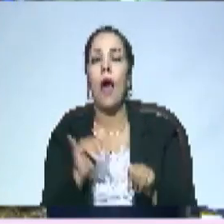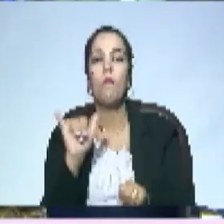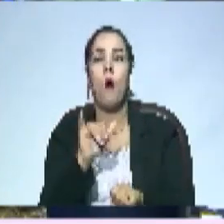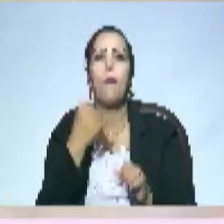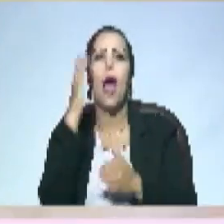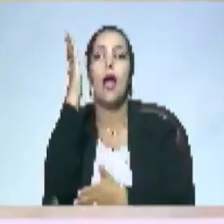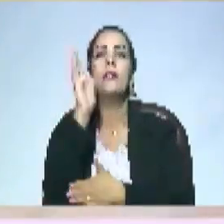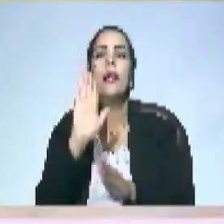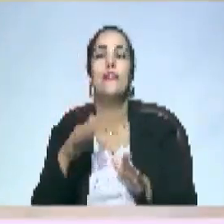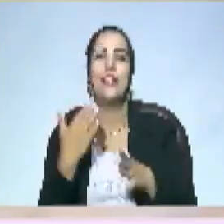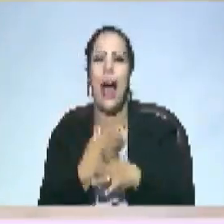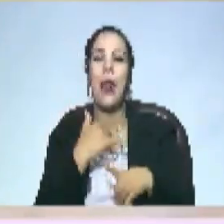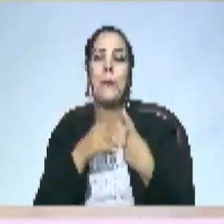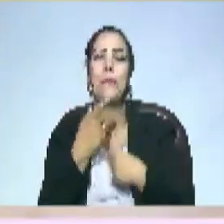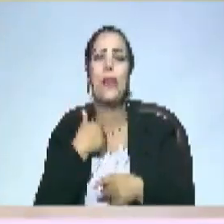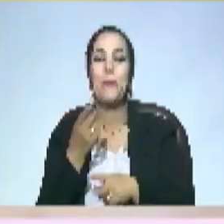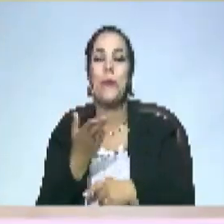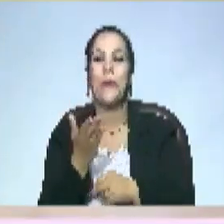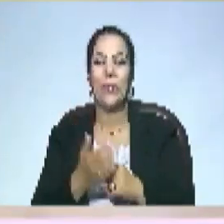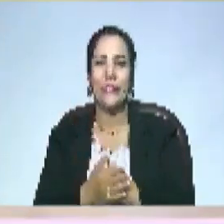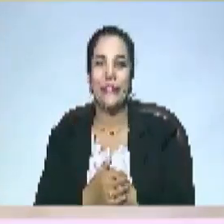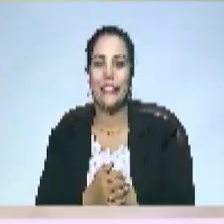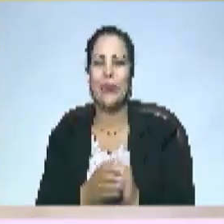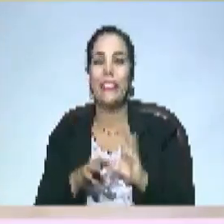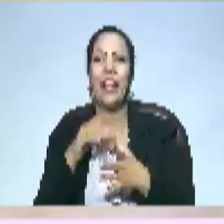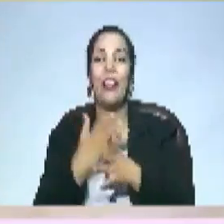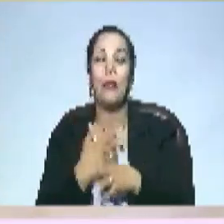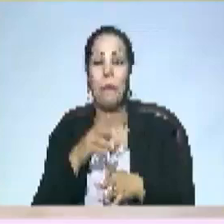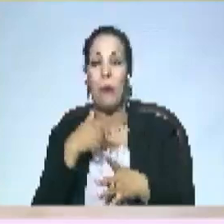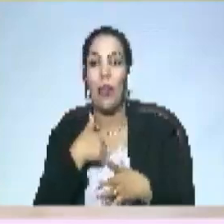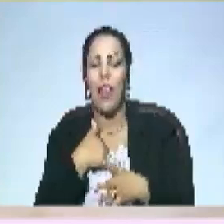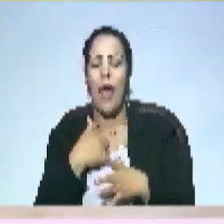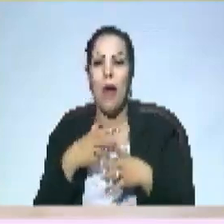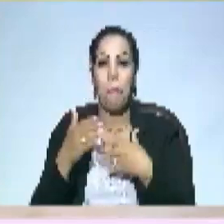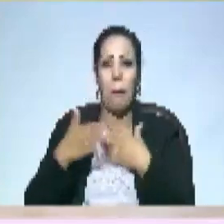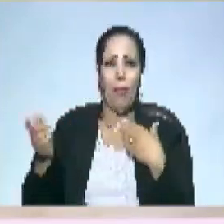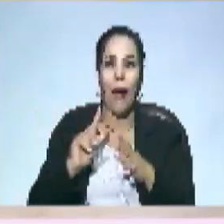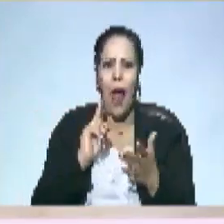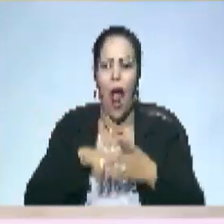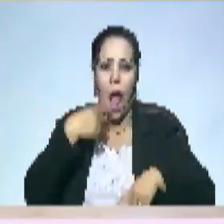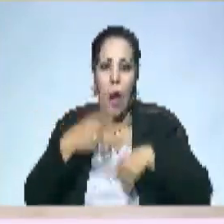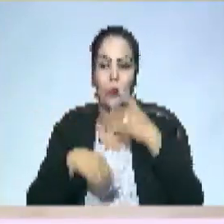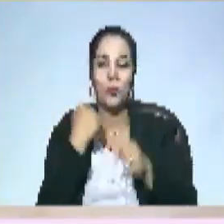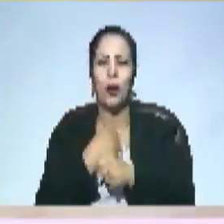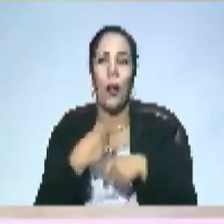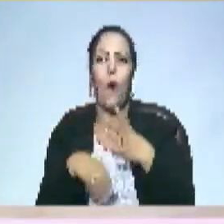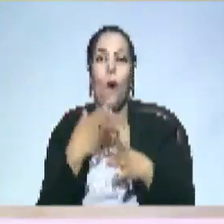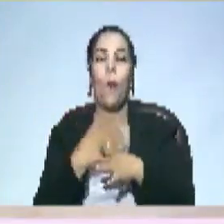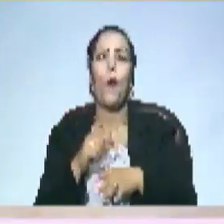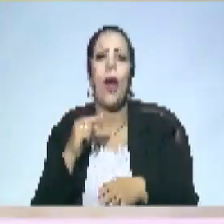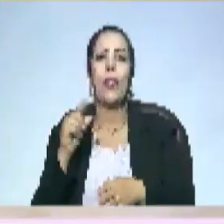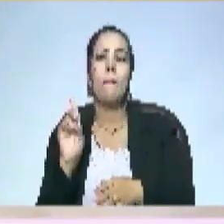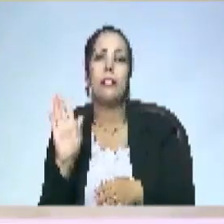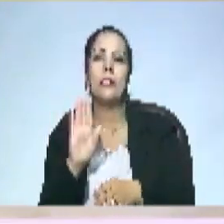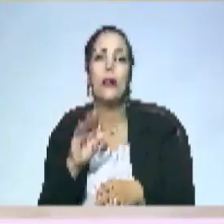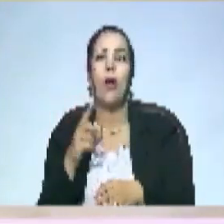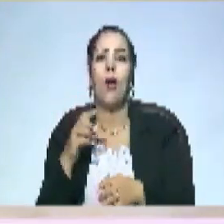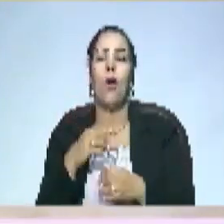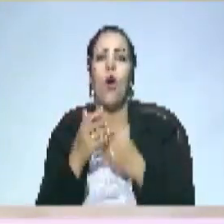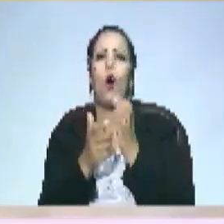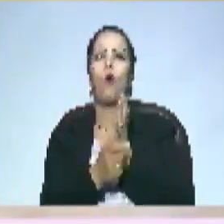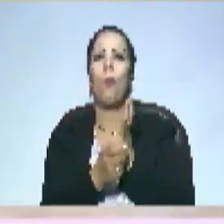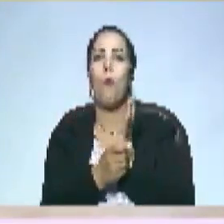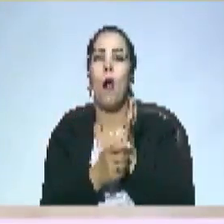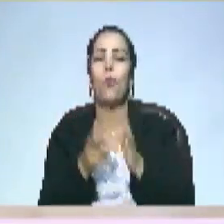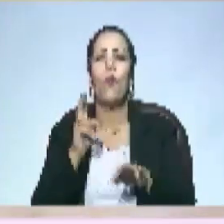بتحبيهم وبتعكسيني فيهم، دول على طول انا مش بيفرقوني هما، ودبس الرمان وعسل النحل، احنا قلنا كده